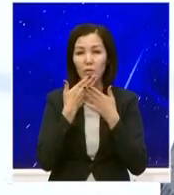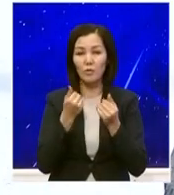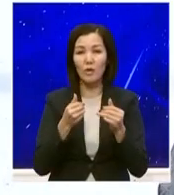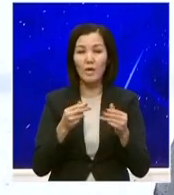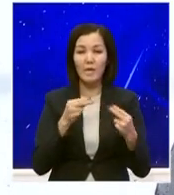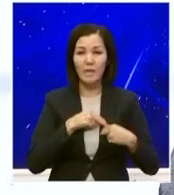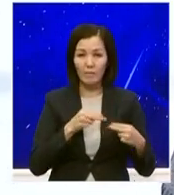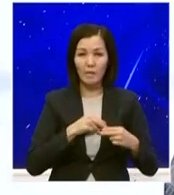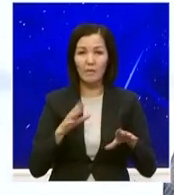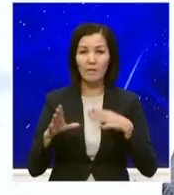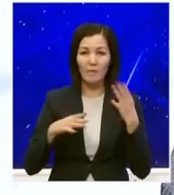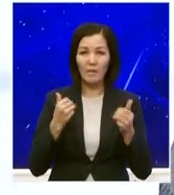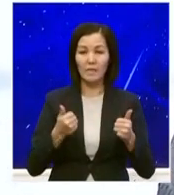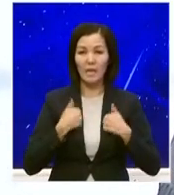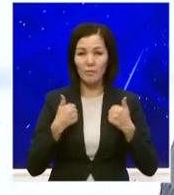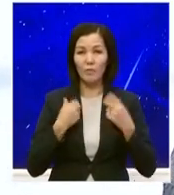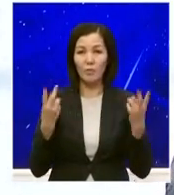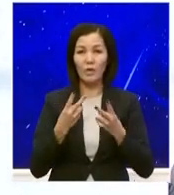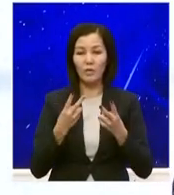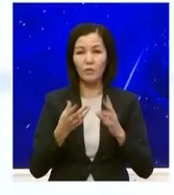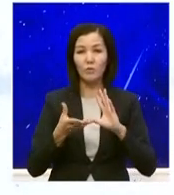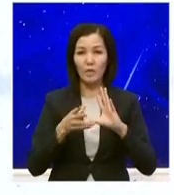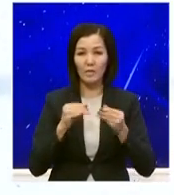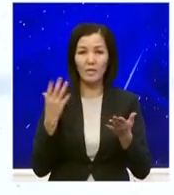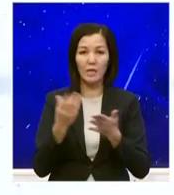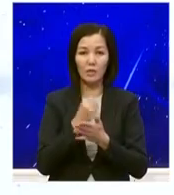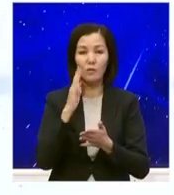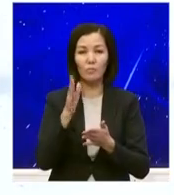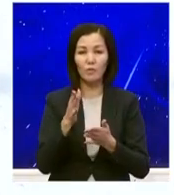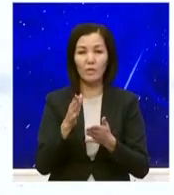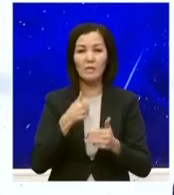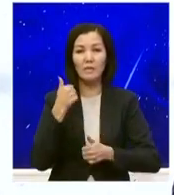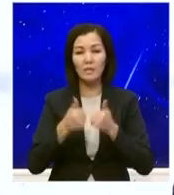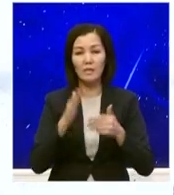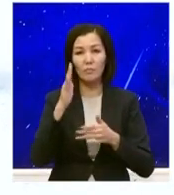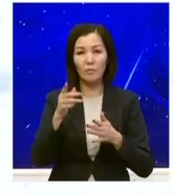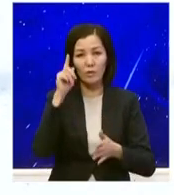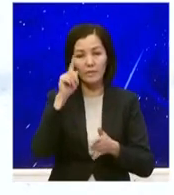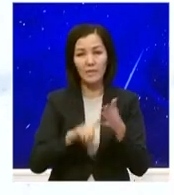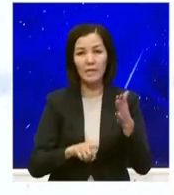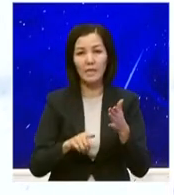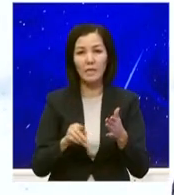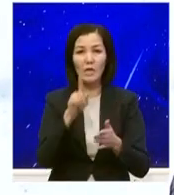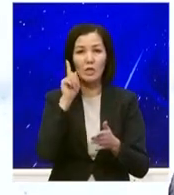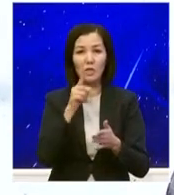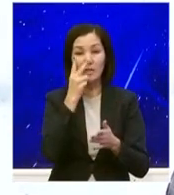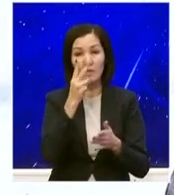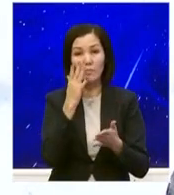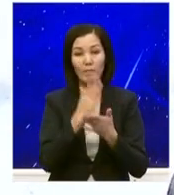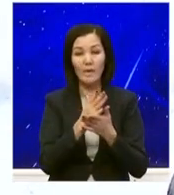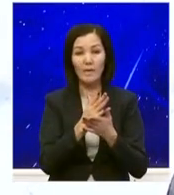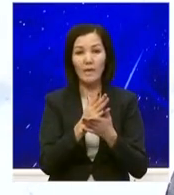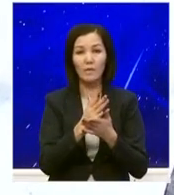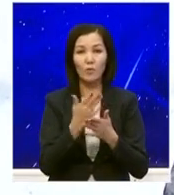еңбектеніп жеңіске жетуге талпынуға жет. Сонда ғана нәтиже болады. Бұл жарыстан болашағынан зор үміт күттіретін жастарды байқадым. Ол